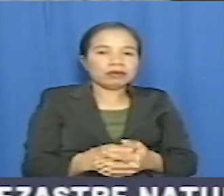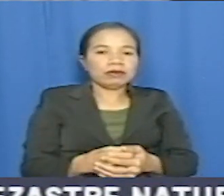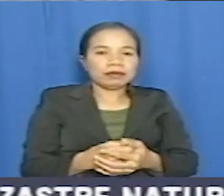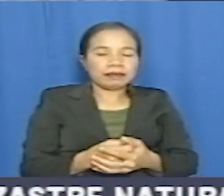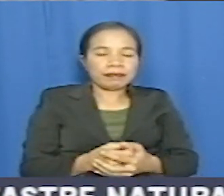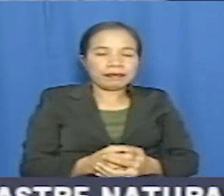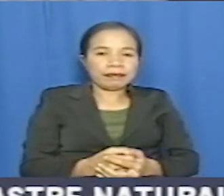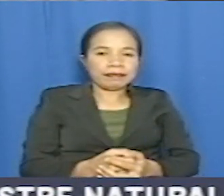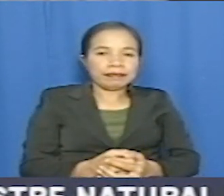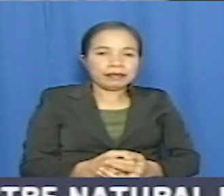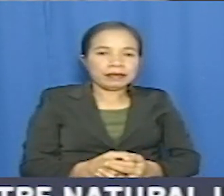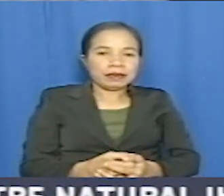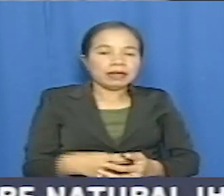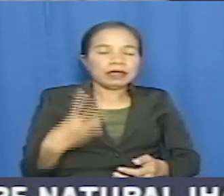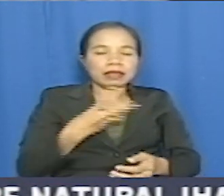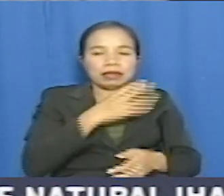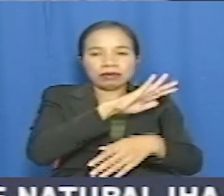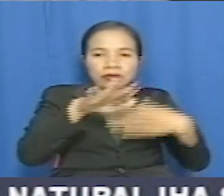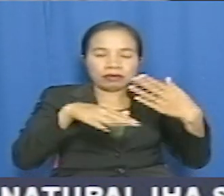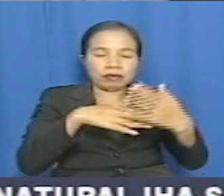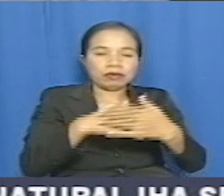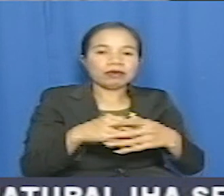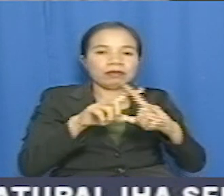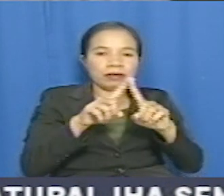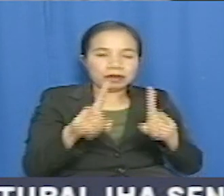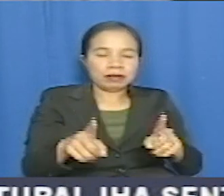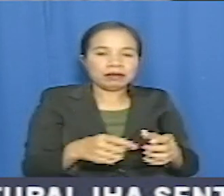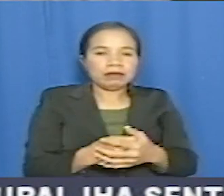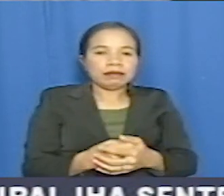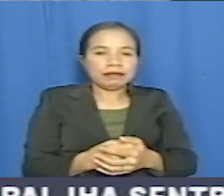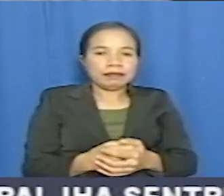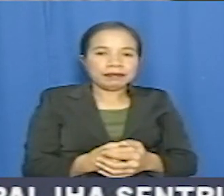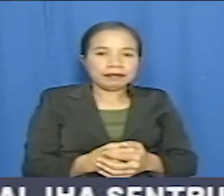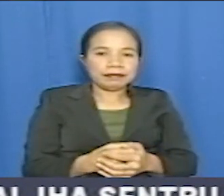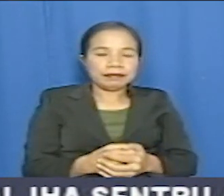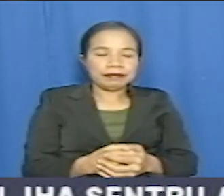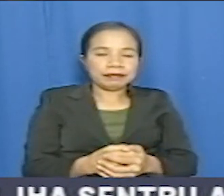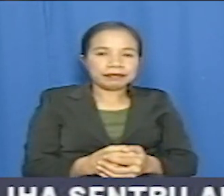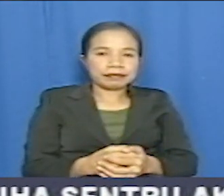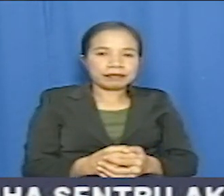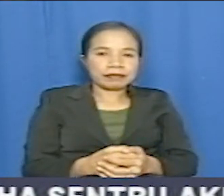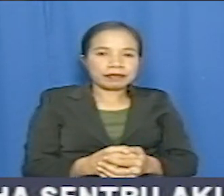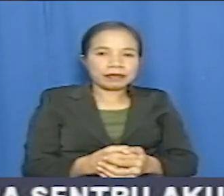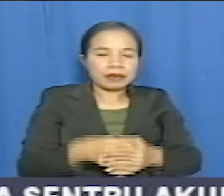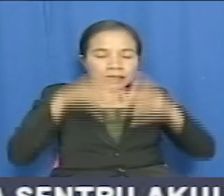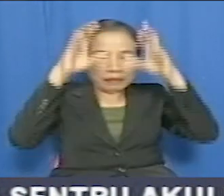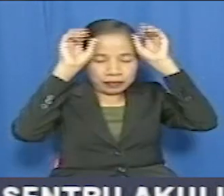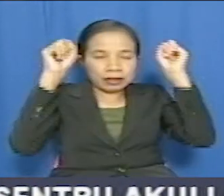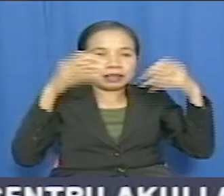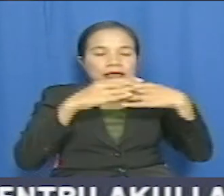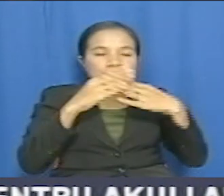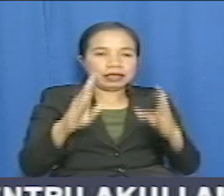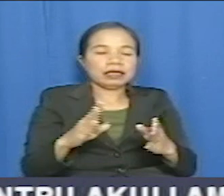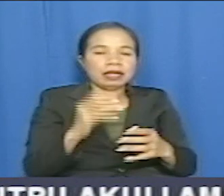mai ita sira ne iha mai be ita hetan sorin di tona. Entretanto, presidente da Autoridade Nacional